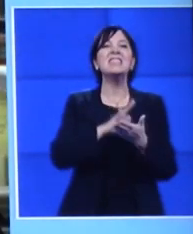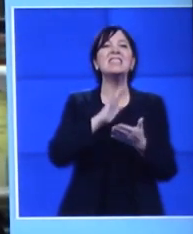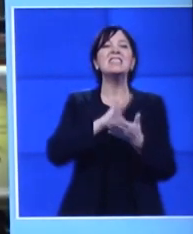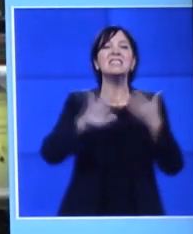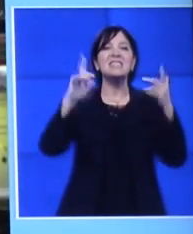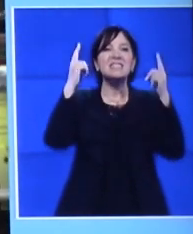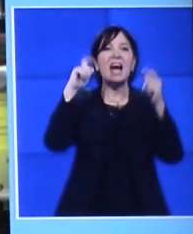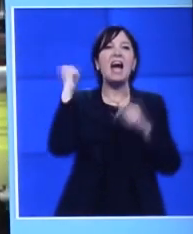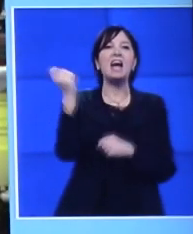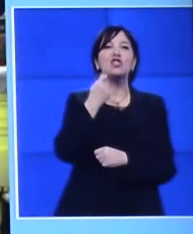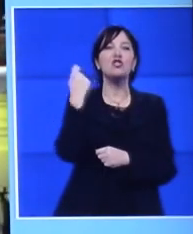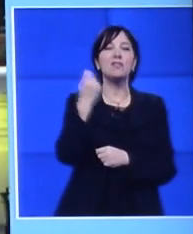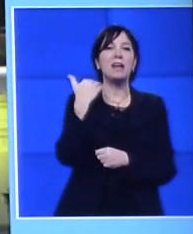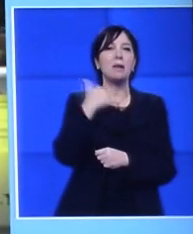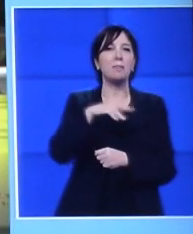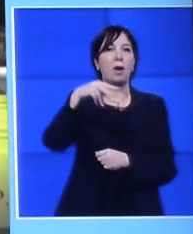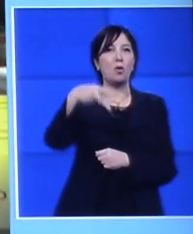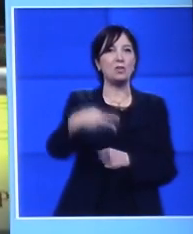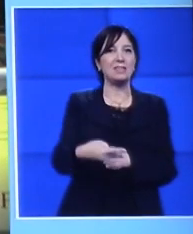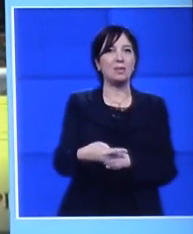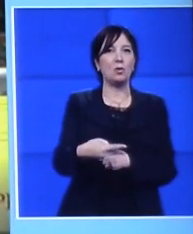Paolo II?